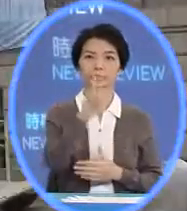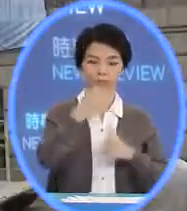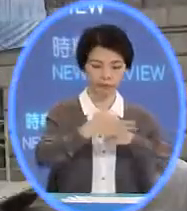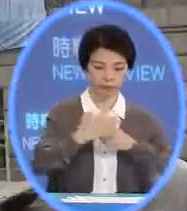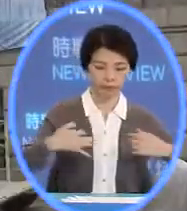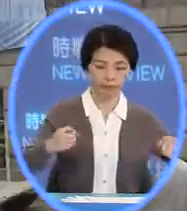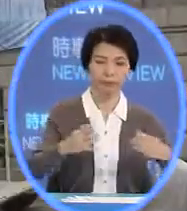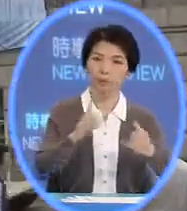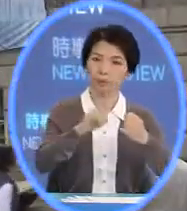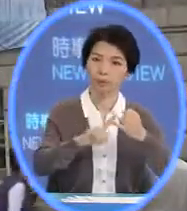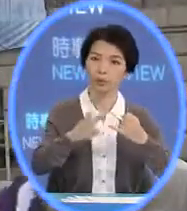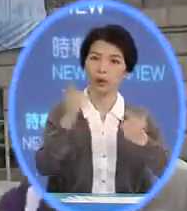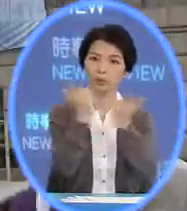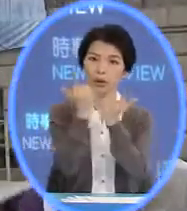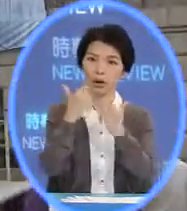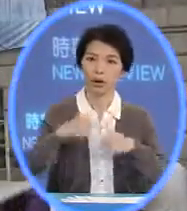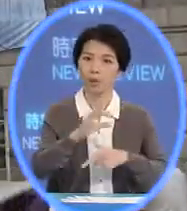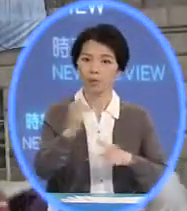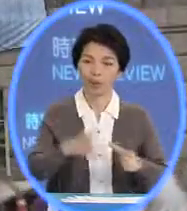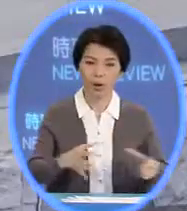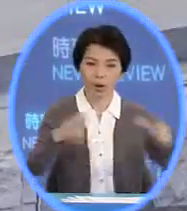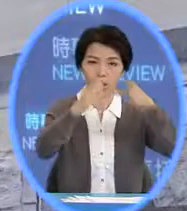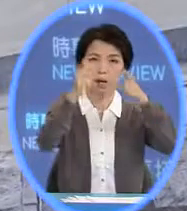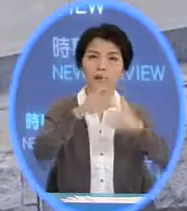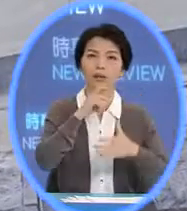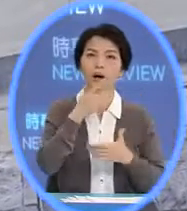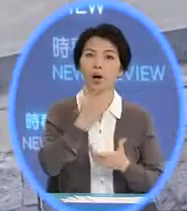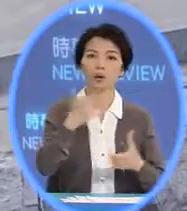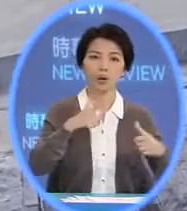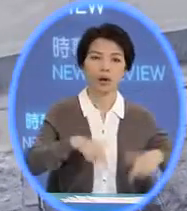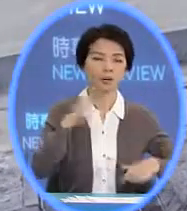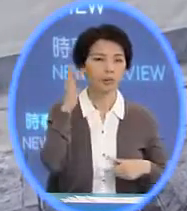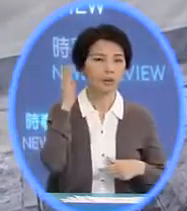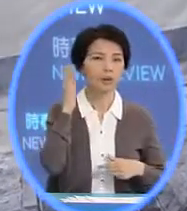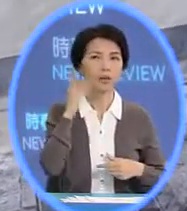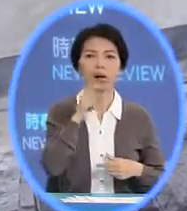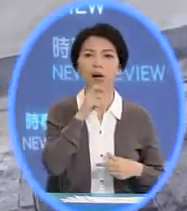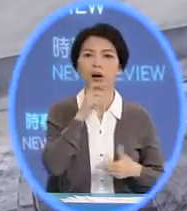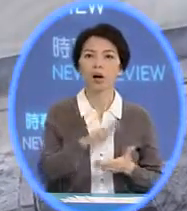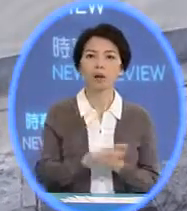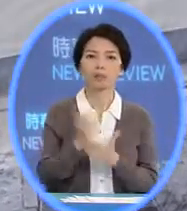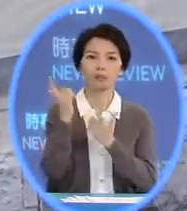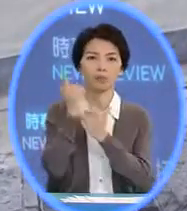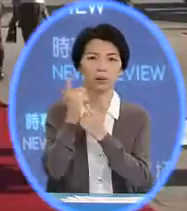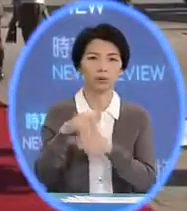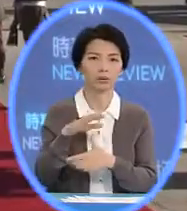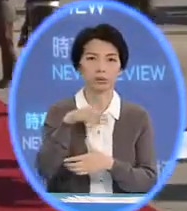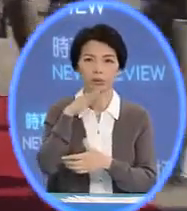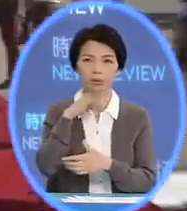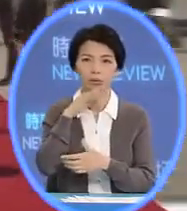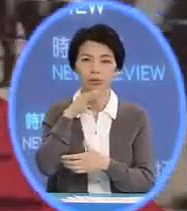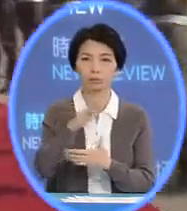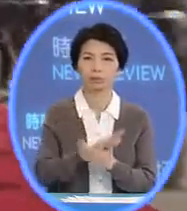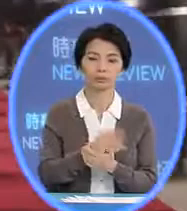面，最終是否會令北韓落實無核化呢？對於不少南韓聽慣北韓民攻武嚇的民眾，就依然是持觀望態